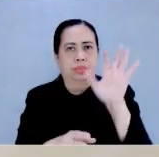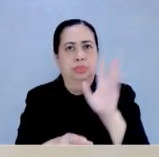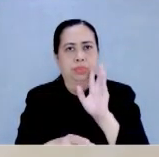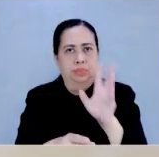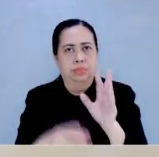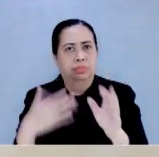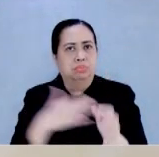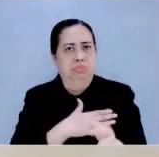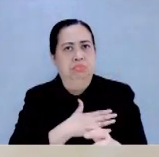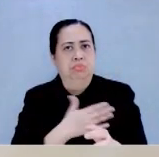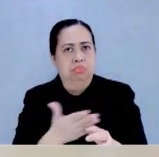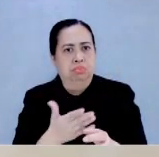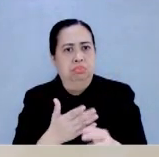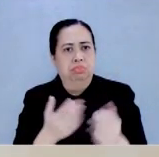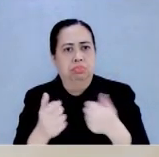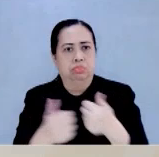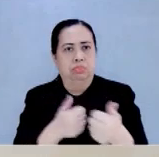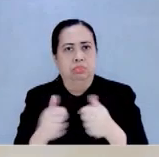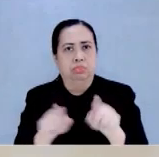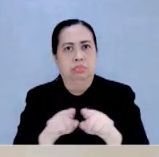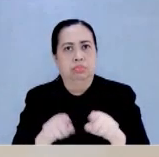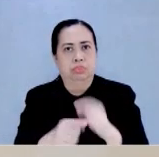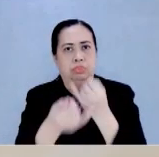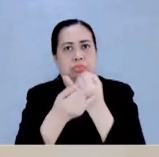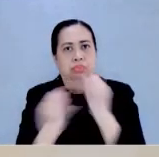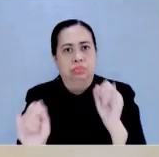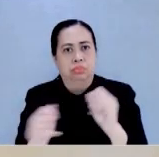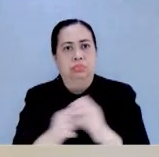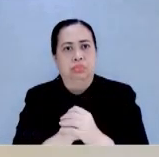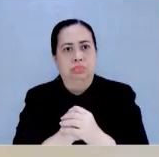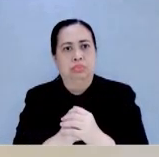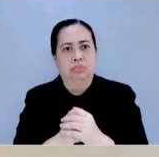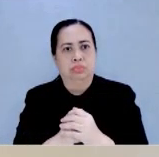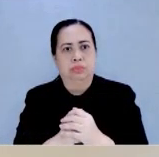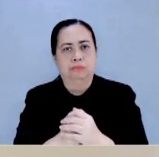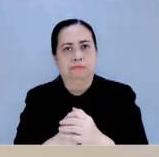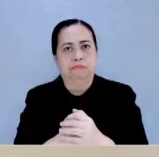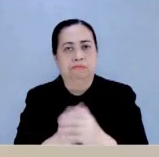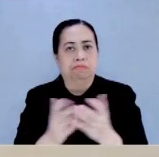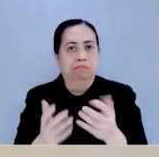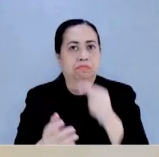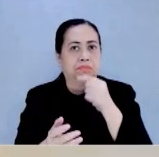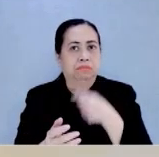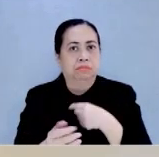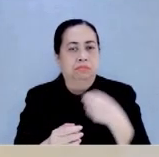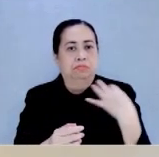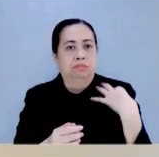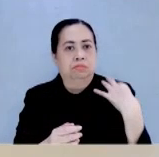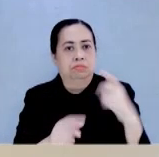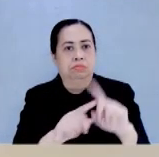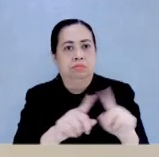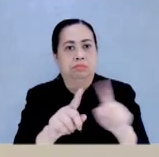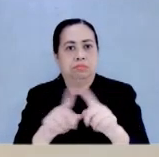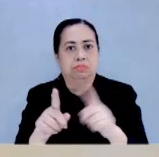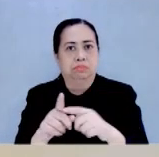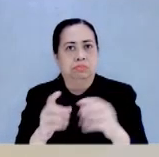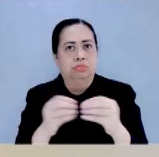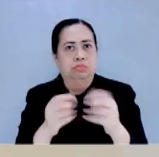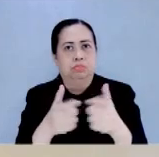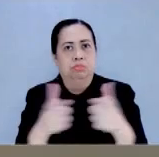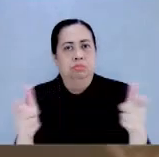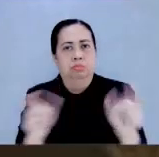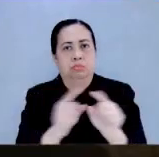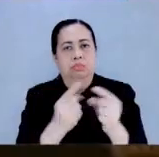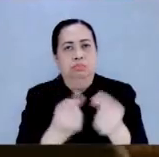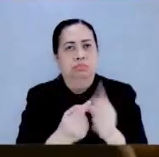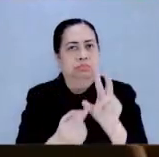willing to run as independent. Anyway, maging guest candidate naman siya na malaki mga partido, walang mga